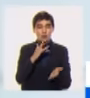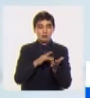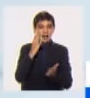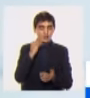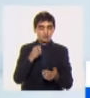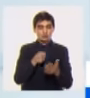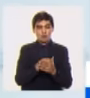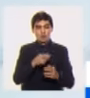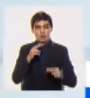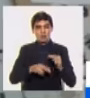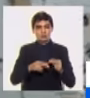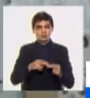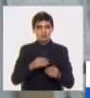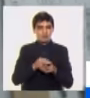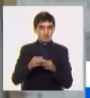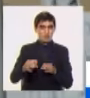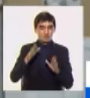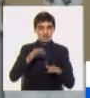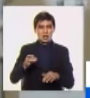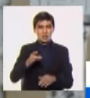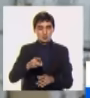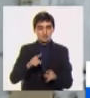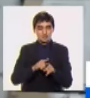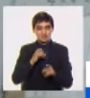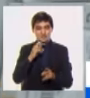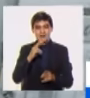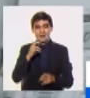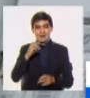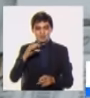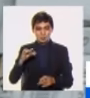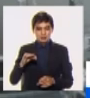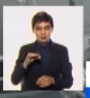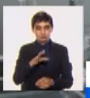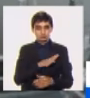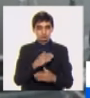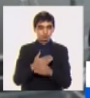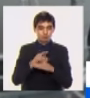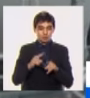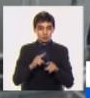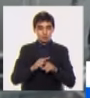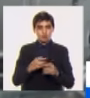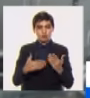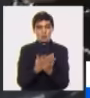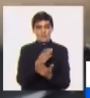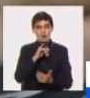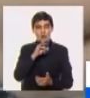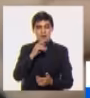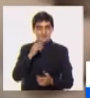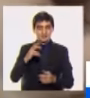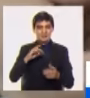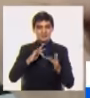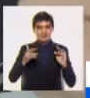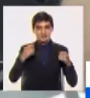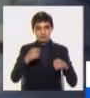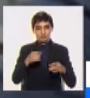заканчивая самыми отдаленными регионами безусловно показ и вывели на абсолютно новый уровень интернет-торговли в